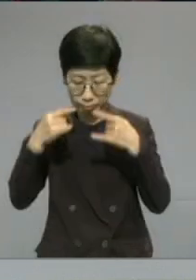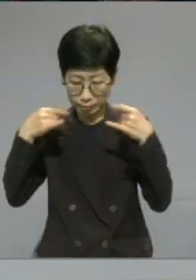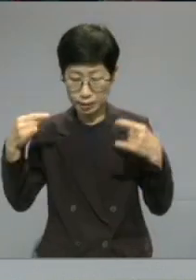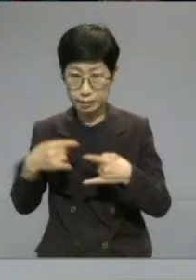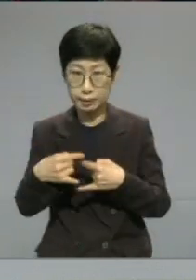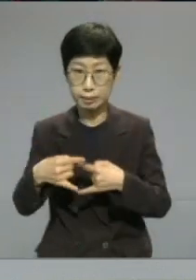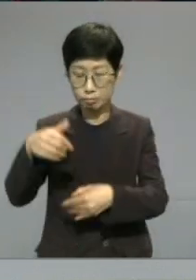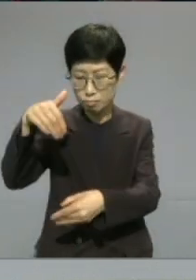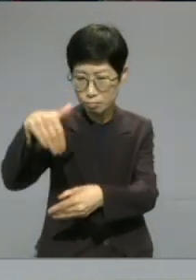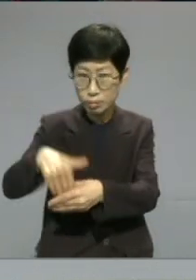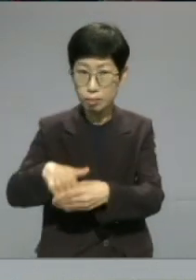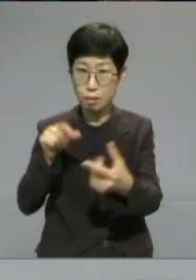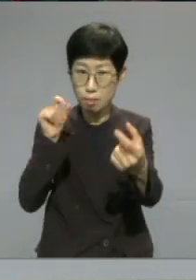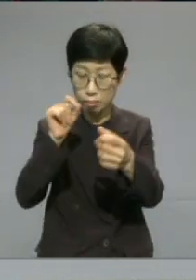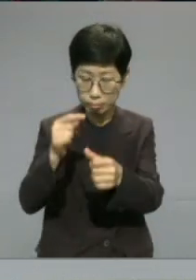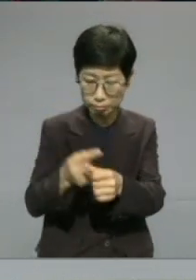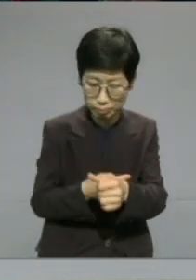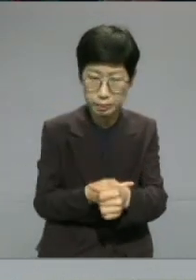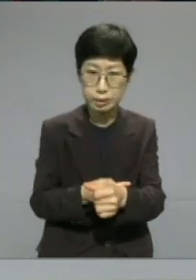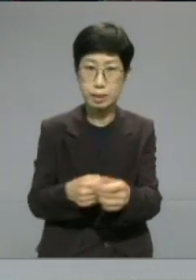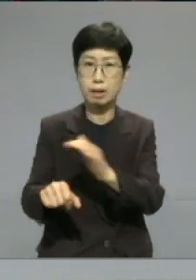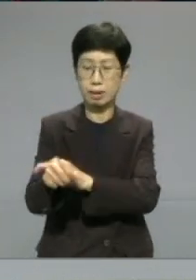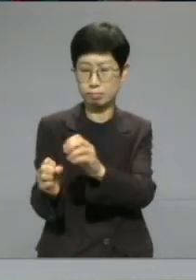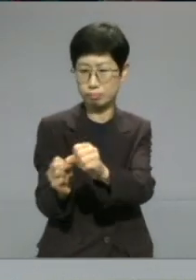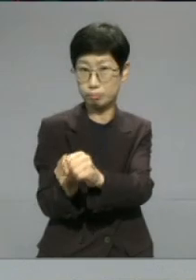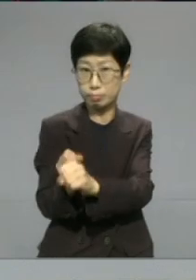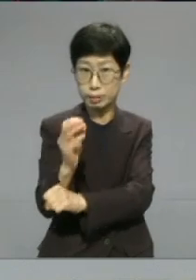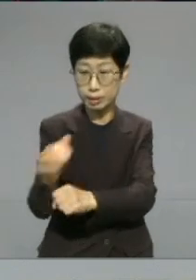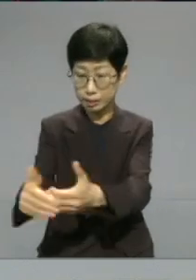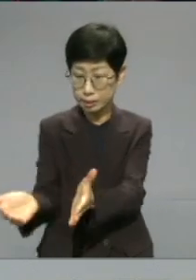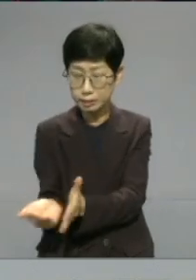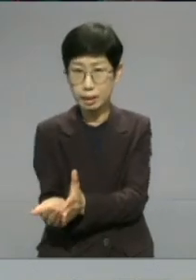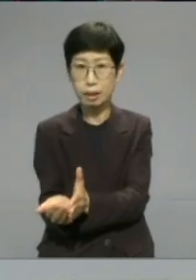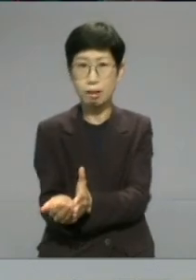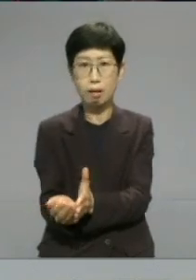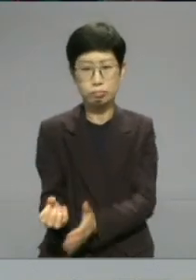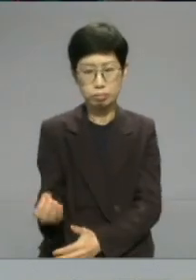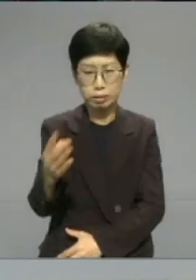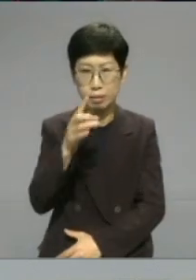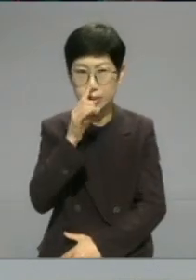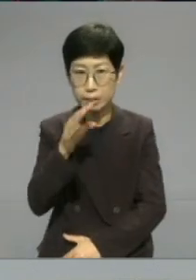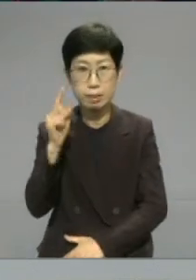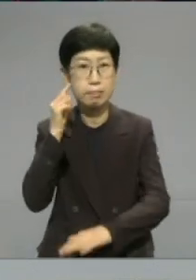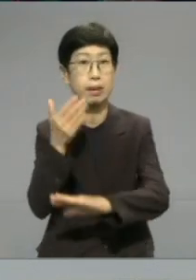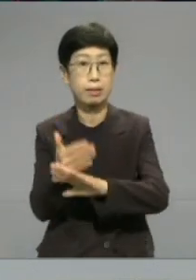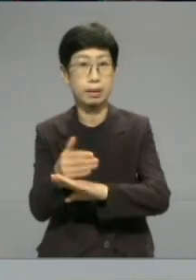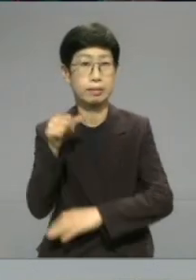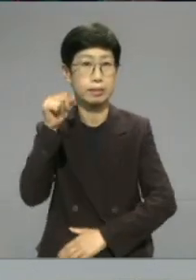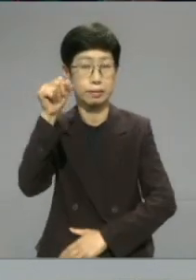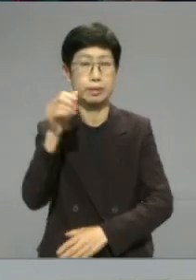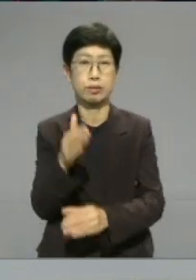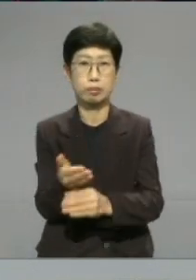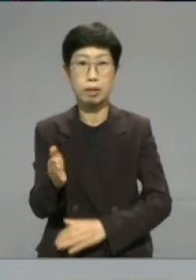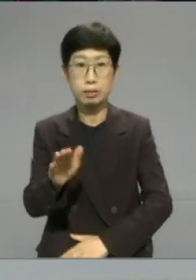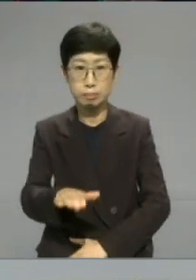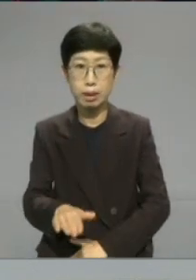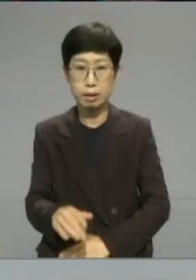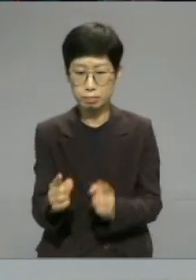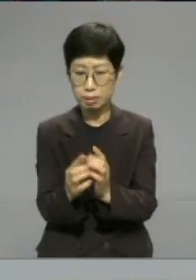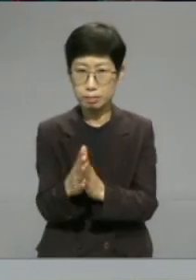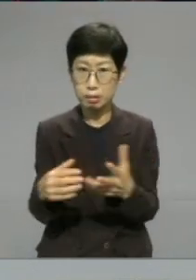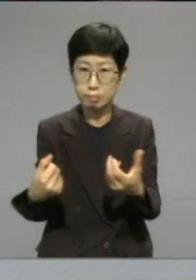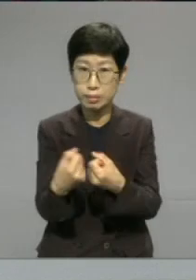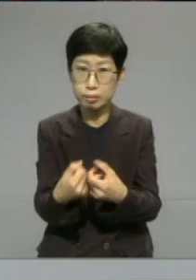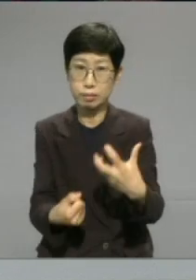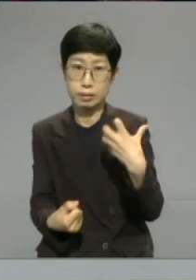프랑스에서는 조기 총선을 앞두고 대규모 극우 집권 반대 시위가 열리고 있습니다. 하지만 정작 극우 세력과 직접 맞서야 할